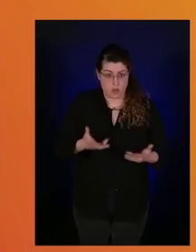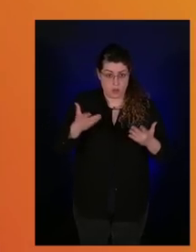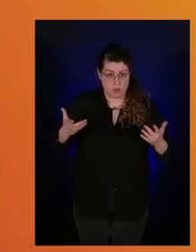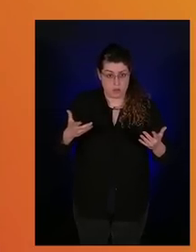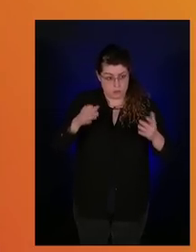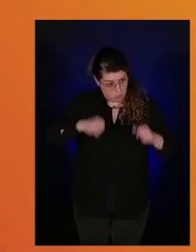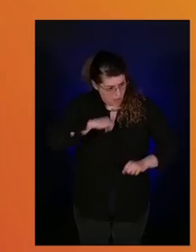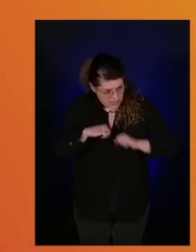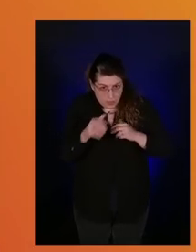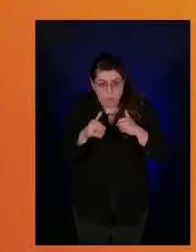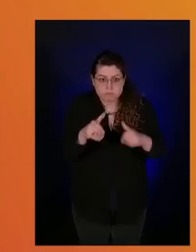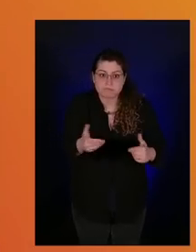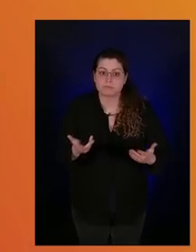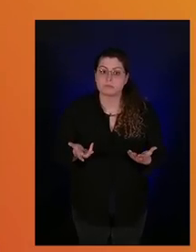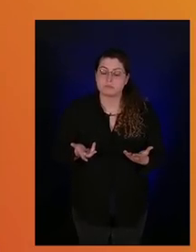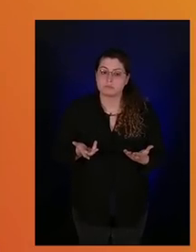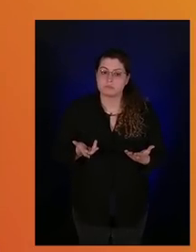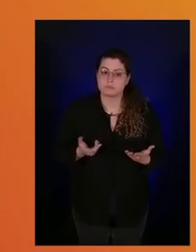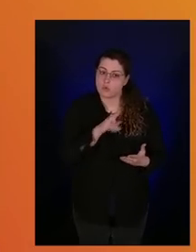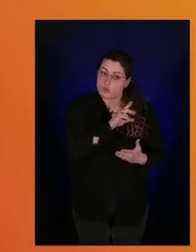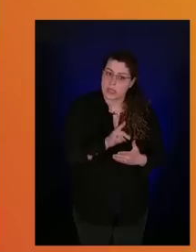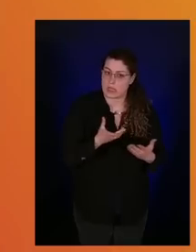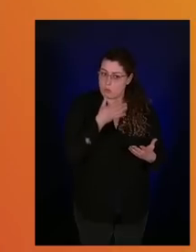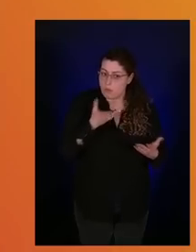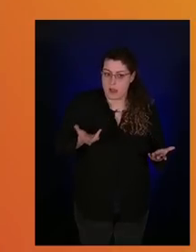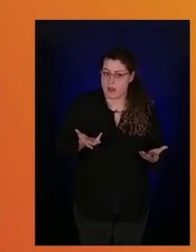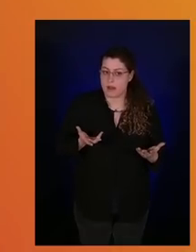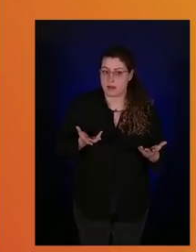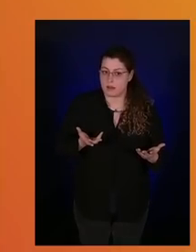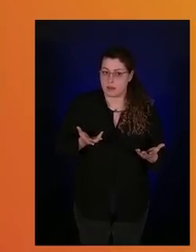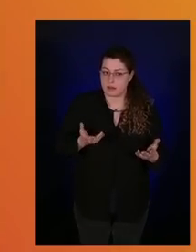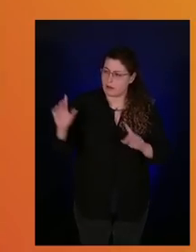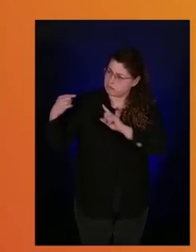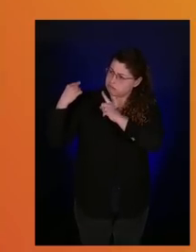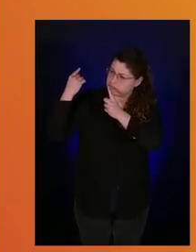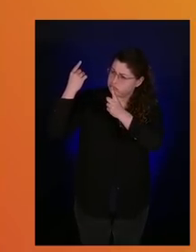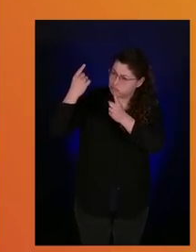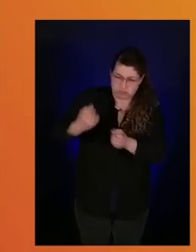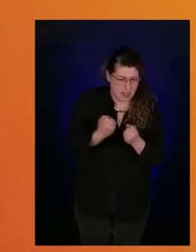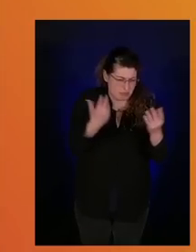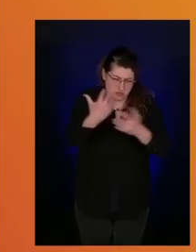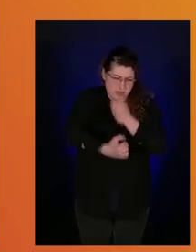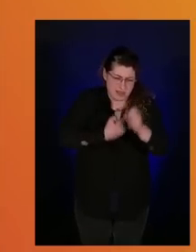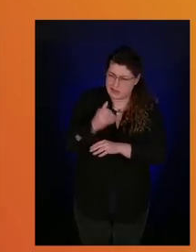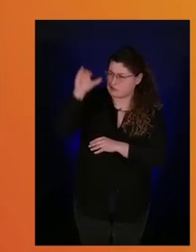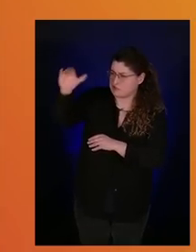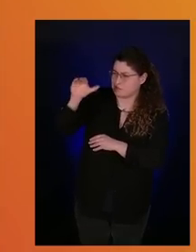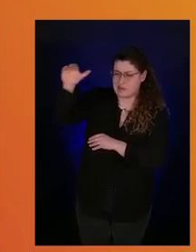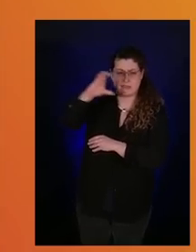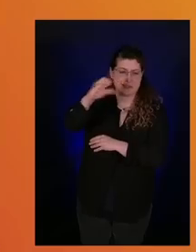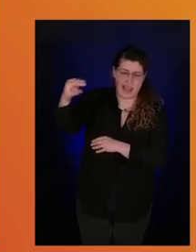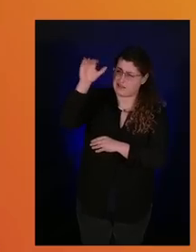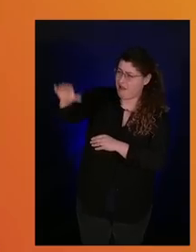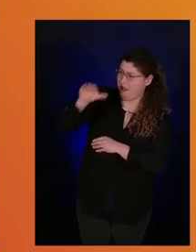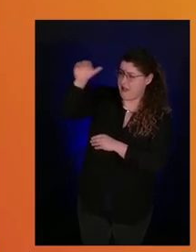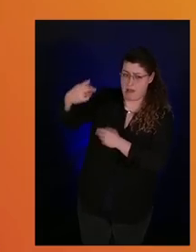mener notre activité d'une union départementale. Ça fait des années qu'on interpelle au CCN sur ces questions où